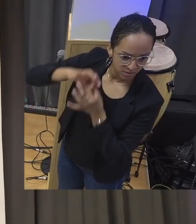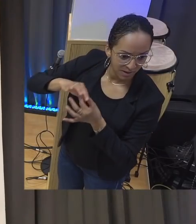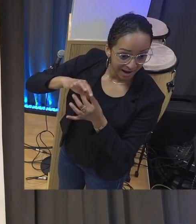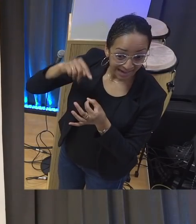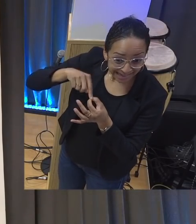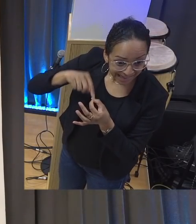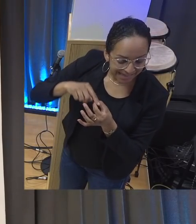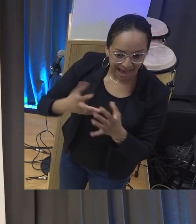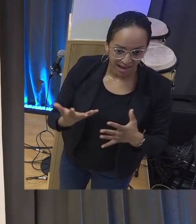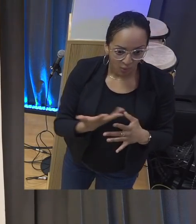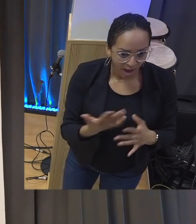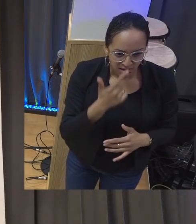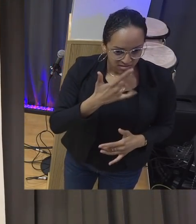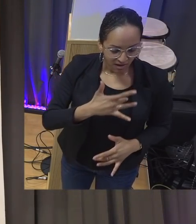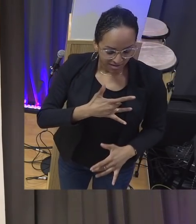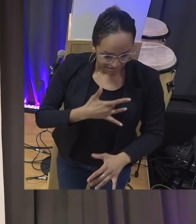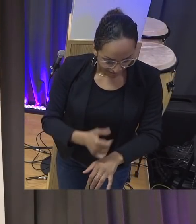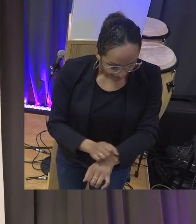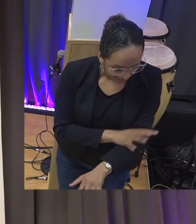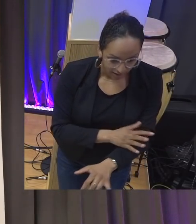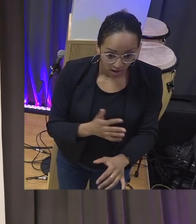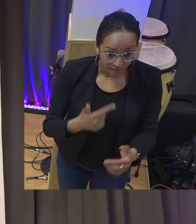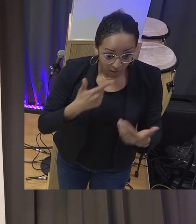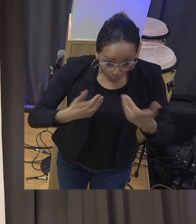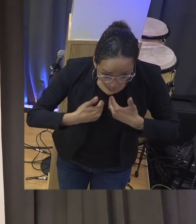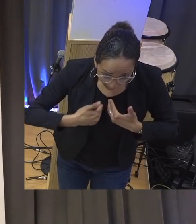des sentiments, c'est le moi.